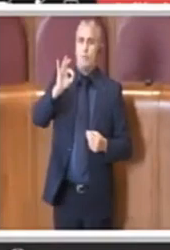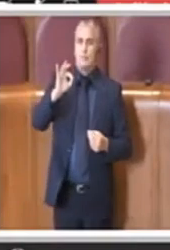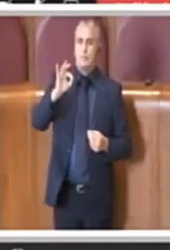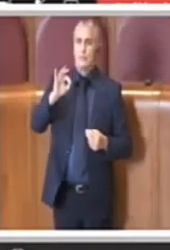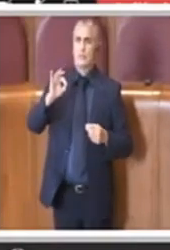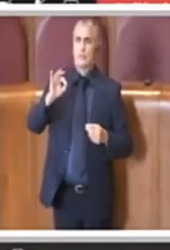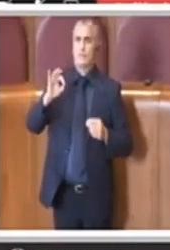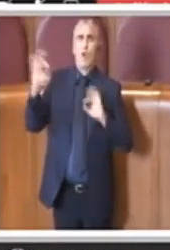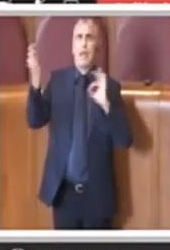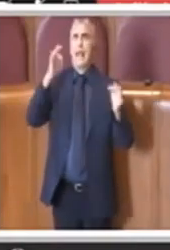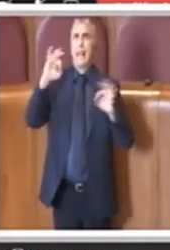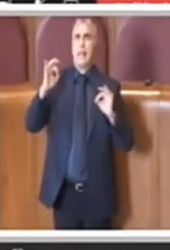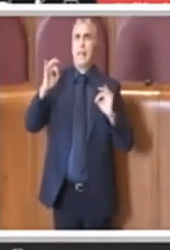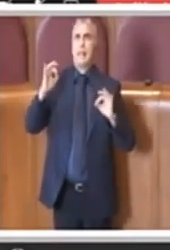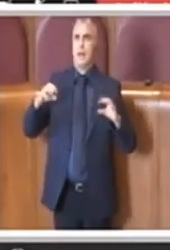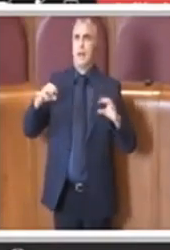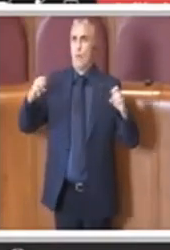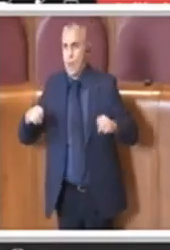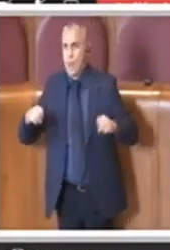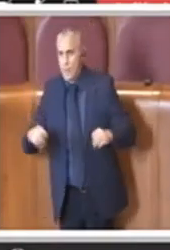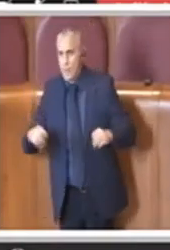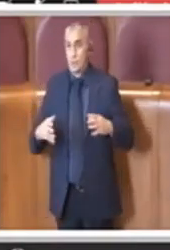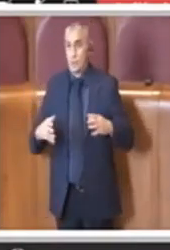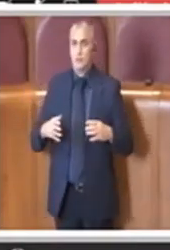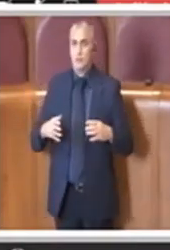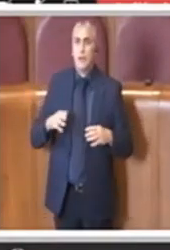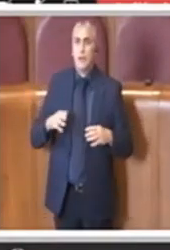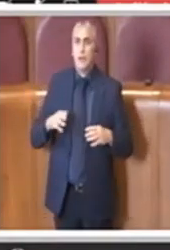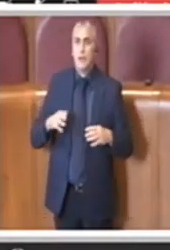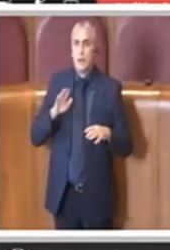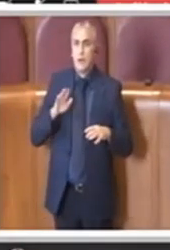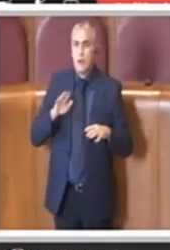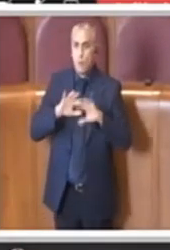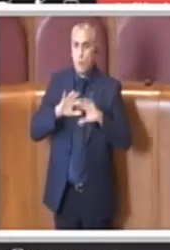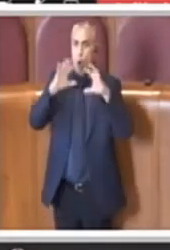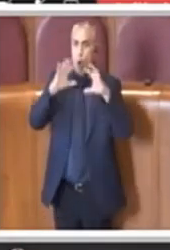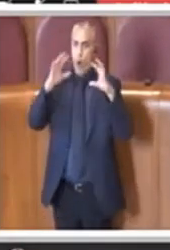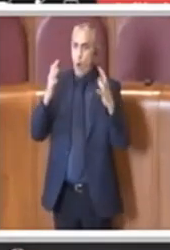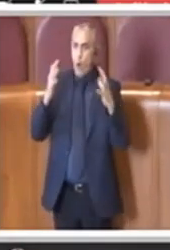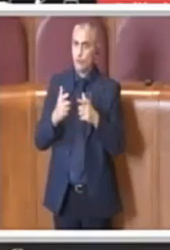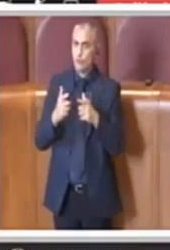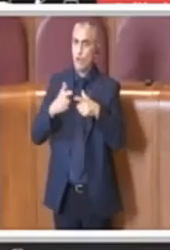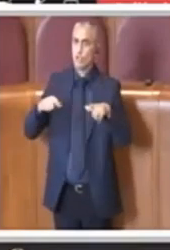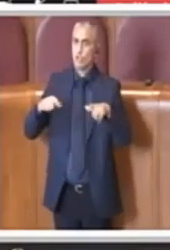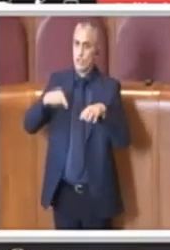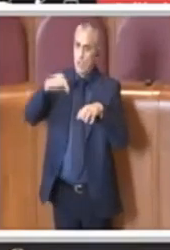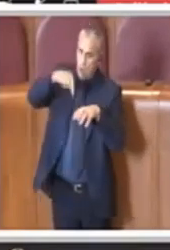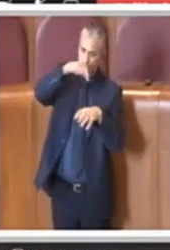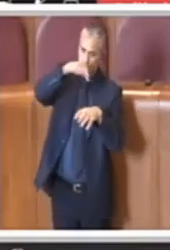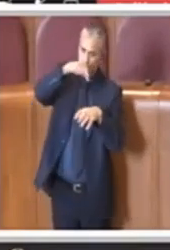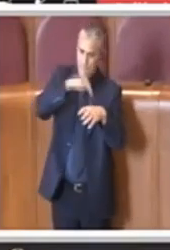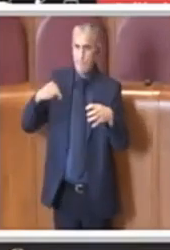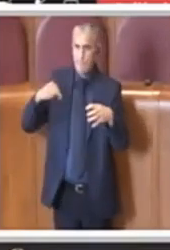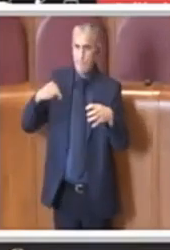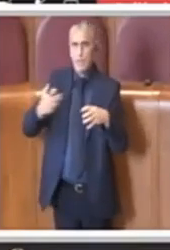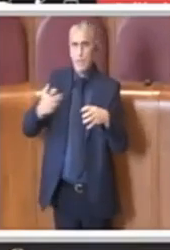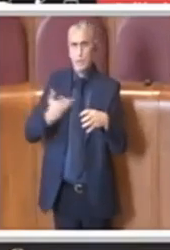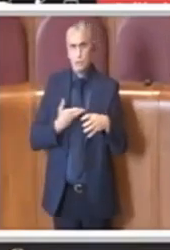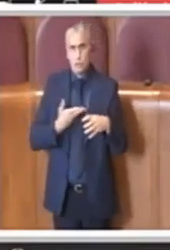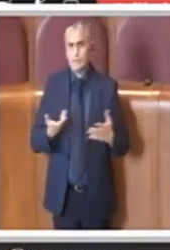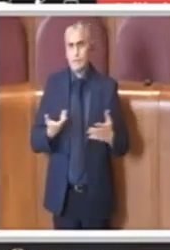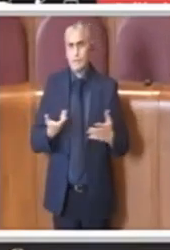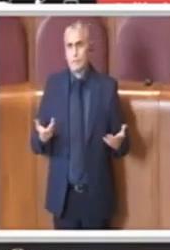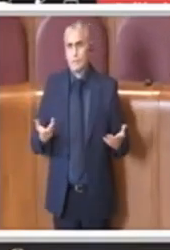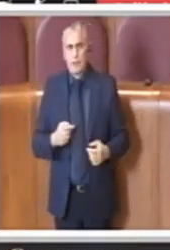in un evento che chiaramente sta via via colpendo tutte le città del mondo, non soltanto Roma. Perciò quando io sento